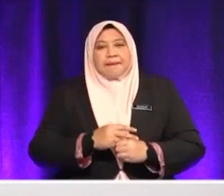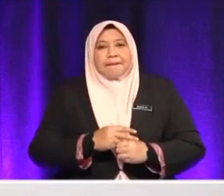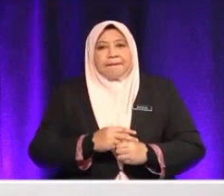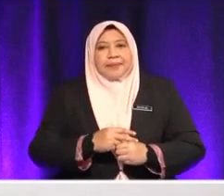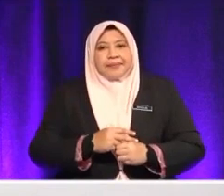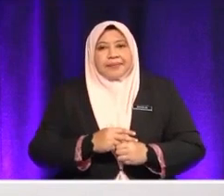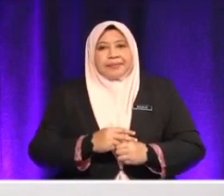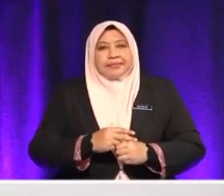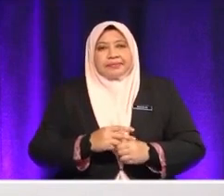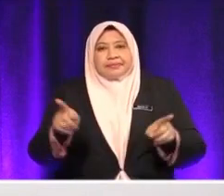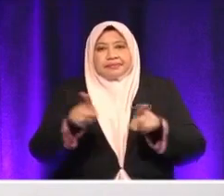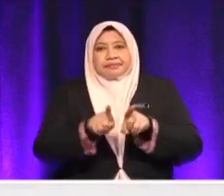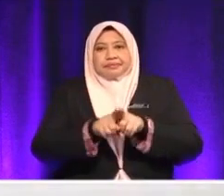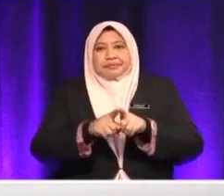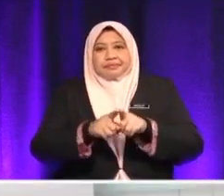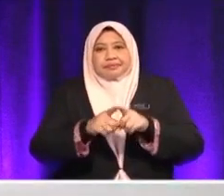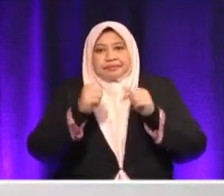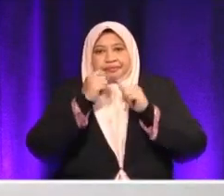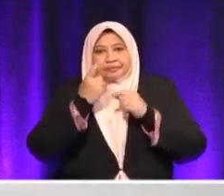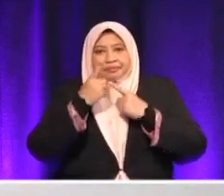agak-agak sama tak dengan jawaban